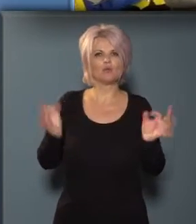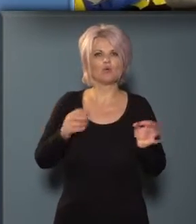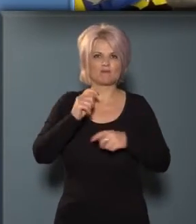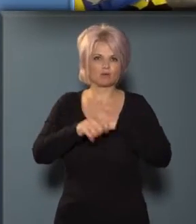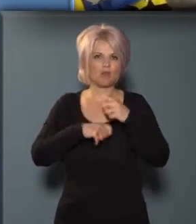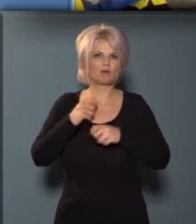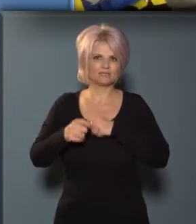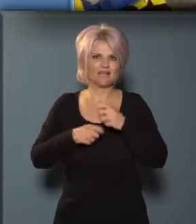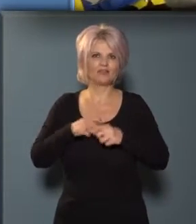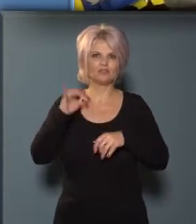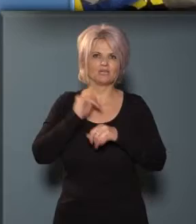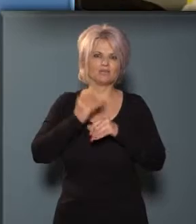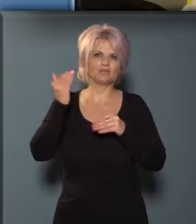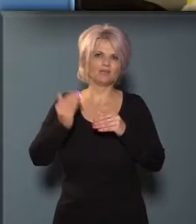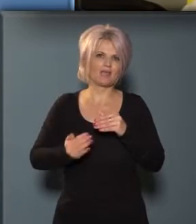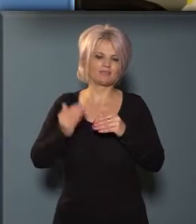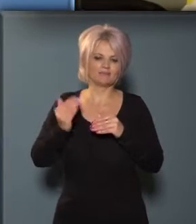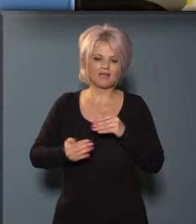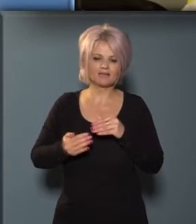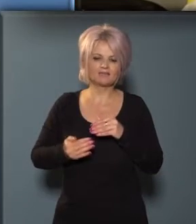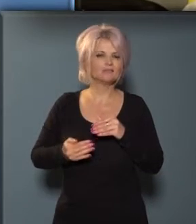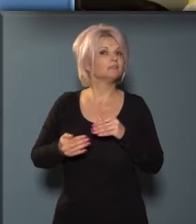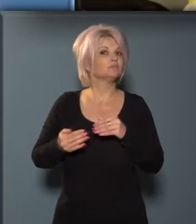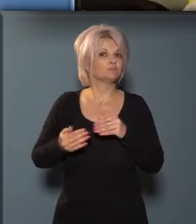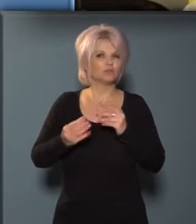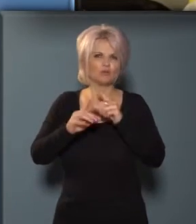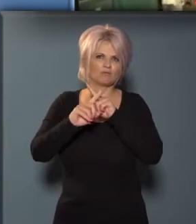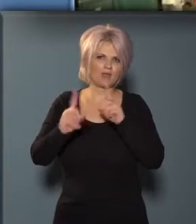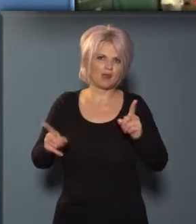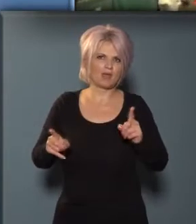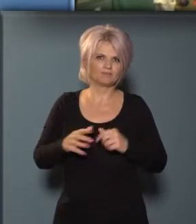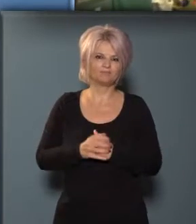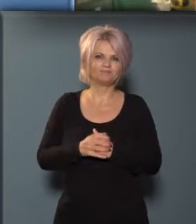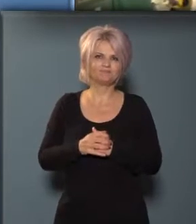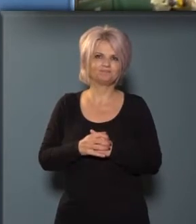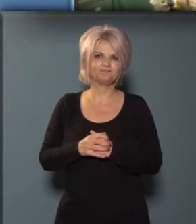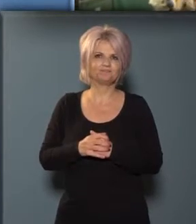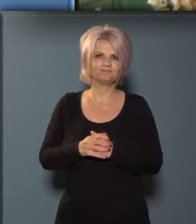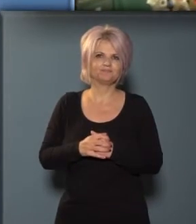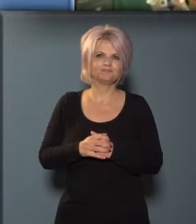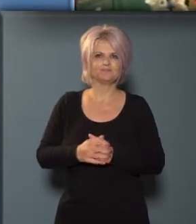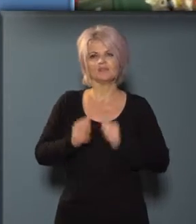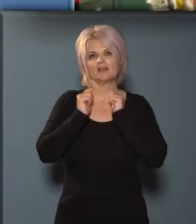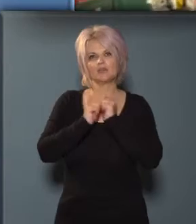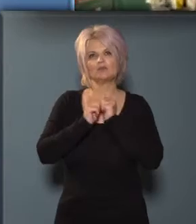foglalkozások vannak, hétvégente pedig nagyon-nagyon színes a kínálatunk. Nem csak küzdősportversenyekre,